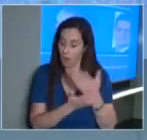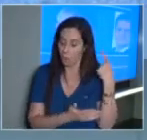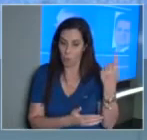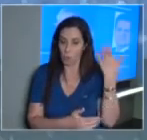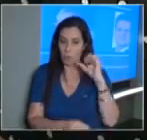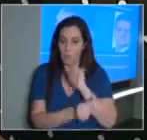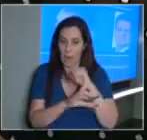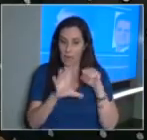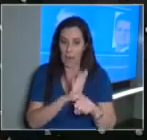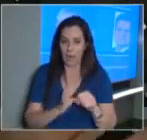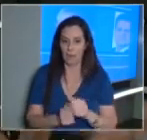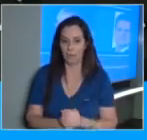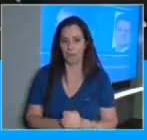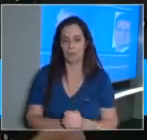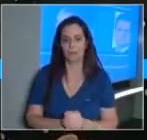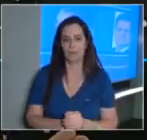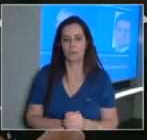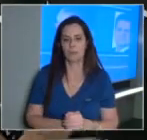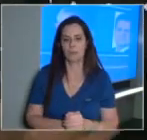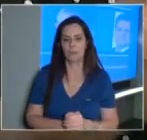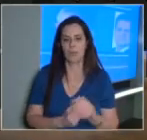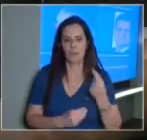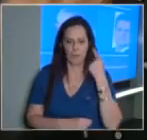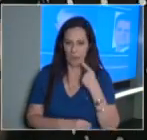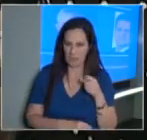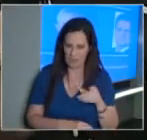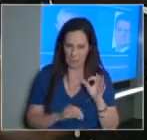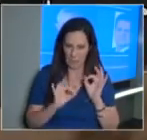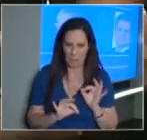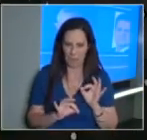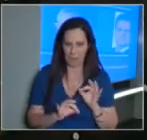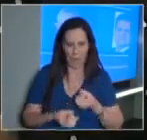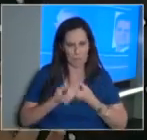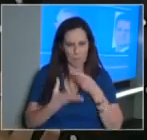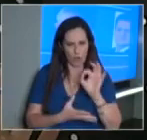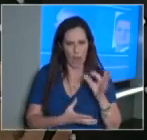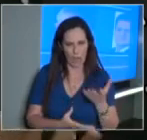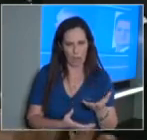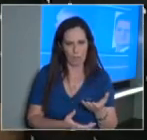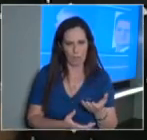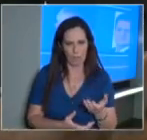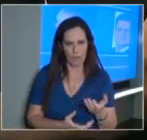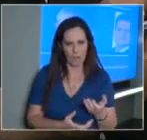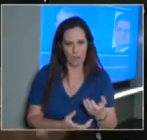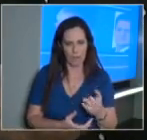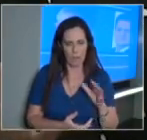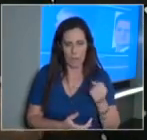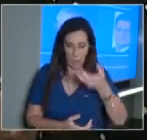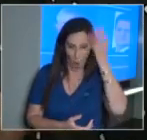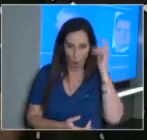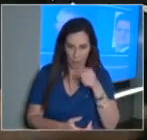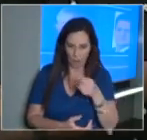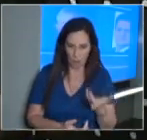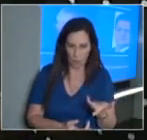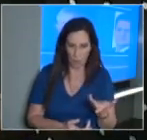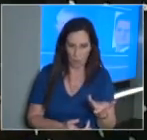שבעצמו ריצה עונש מאסר על עבירות פליליות. אז זה באמת המסר שאתם רוצים לשדר? האם אולמרט בעיניך